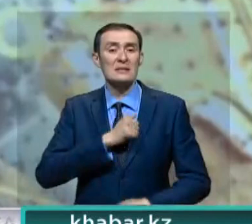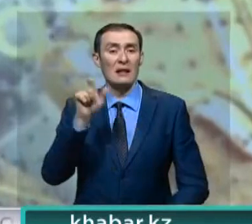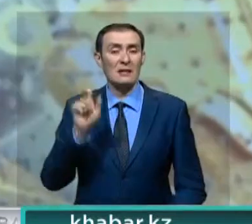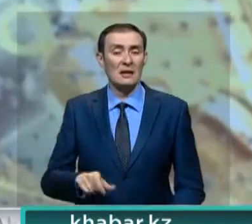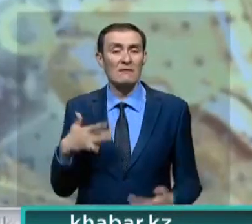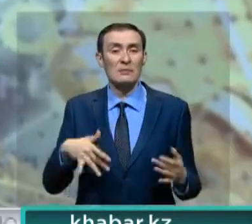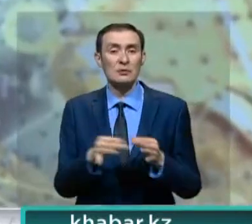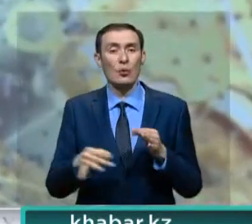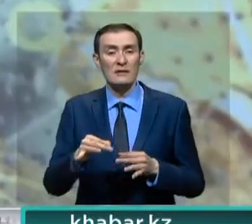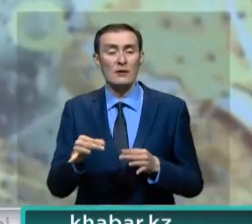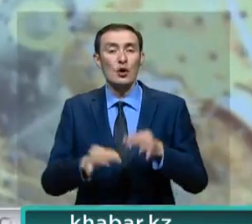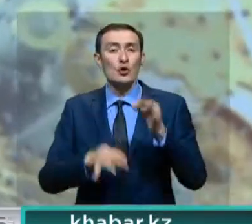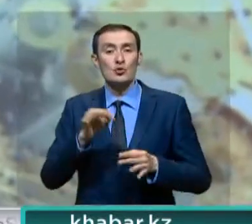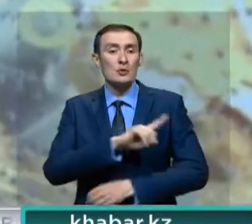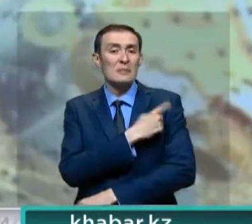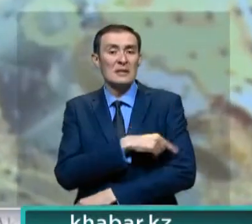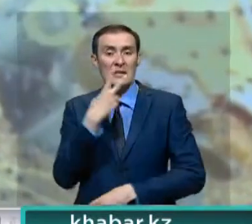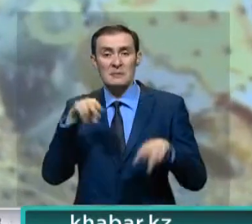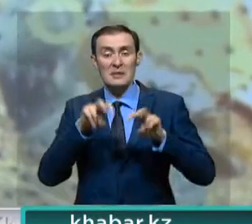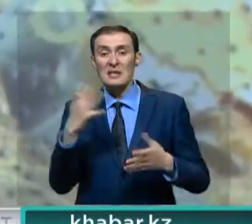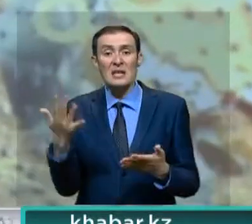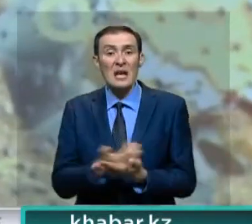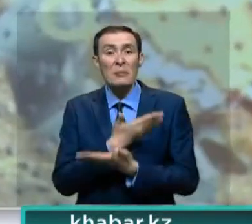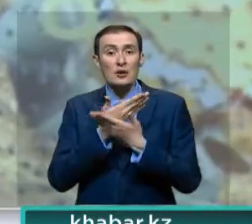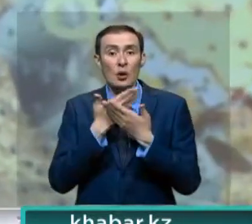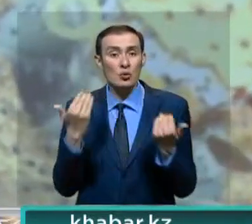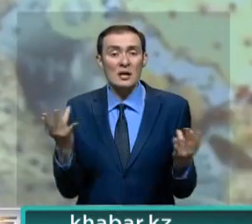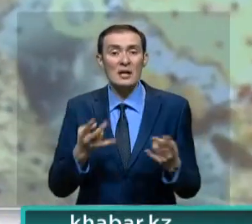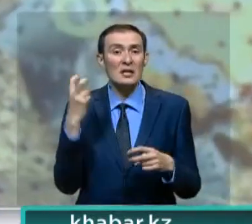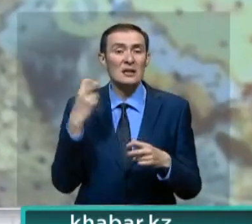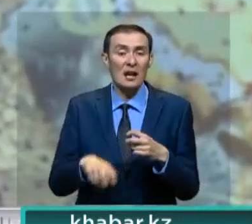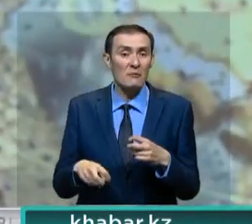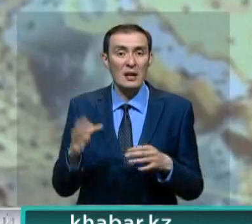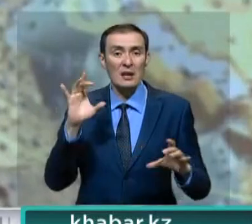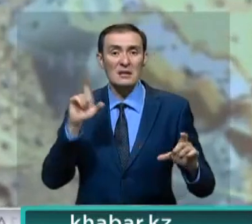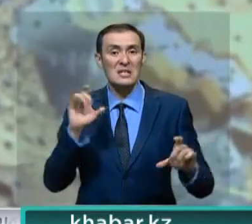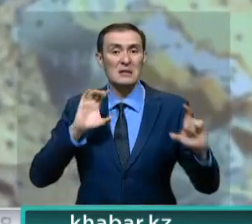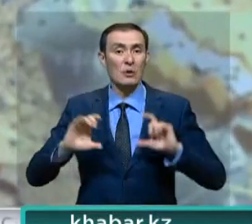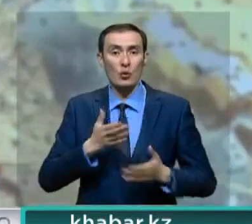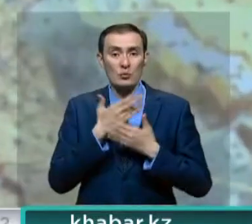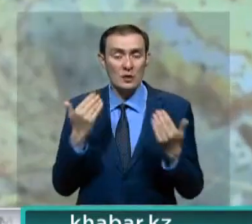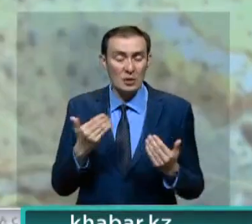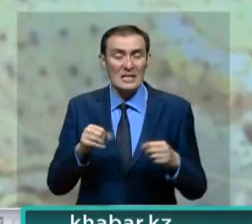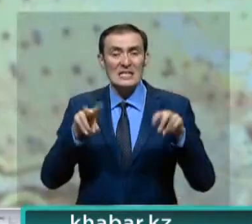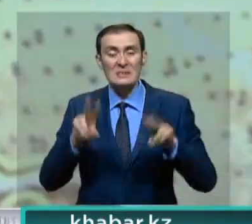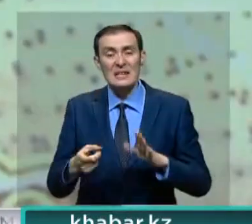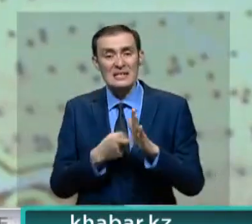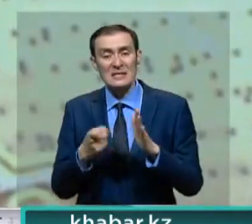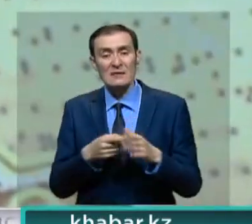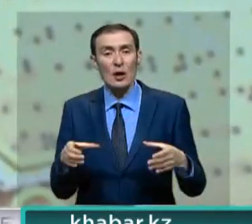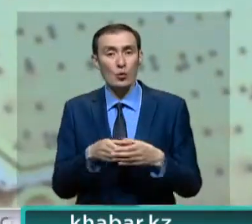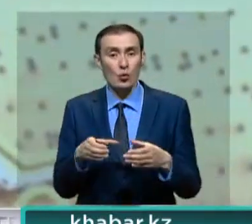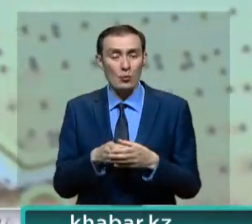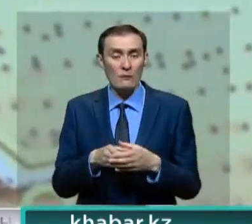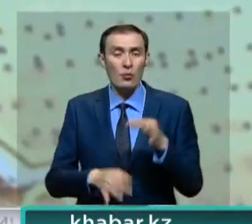Жамбылской области. Судмедэкспертиза не обнаружила прижизненных травм и гематом. Создана специальная следственно-оперативная группа.